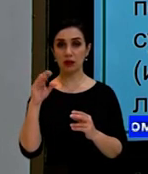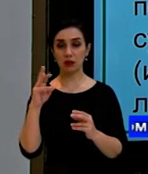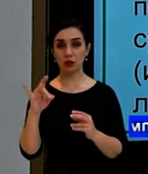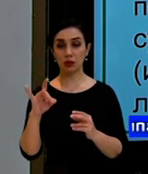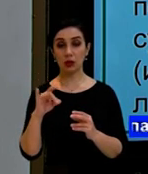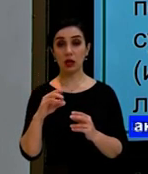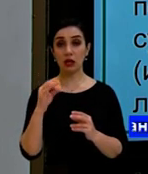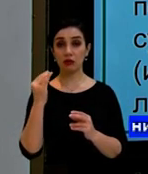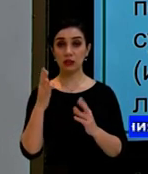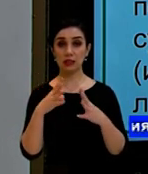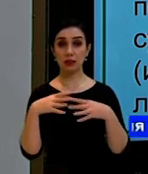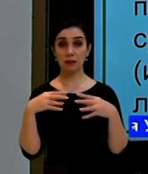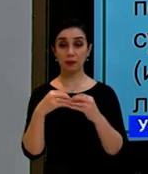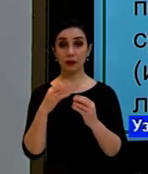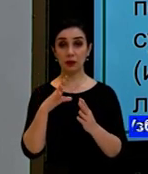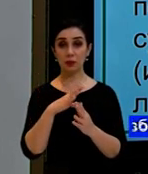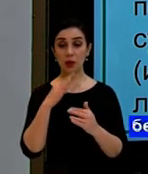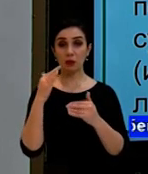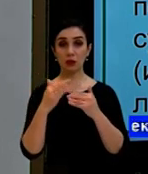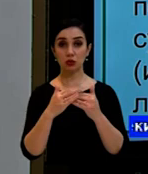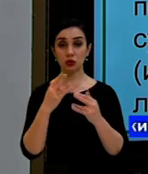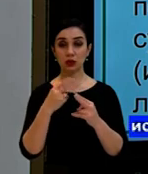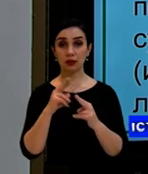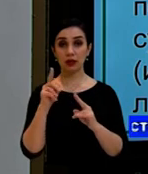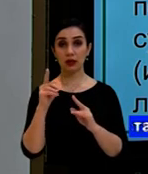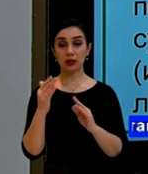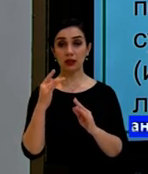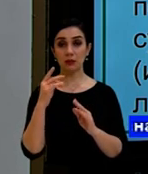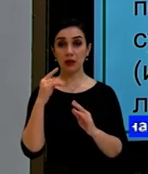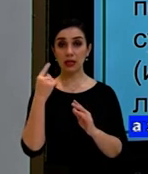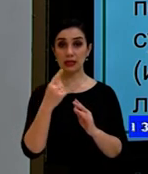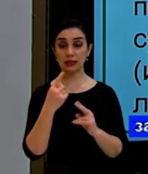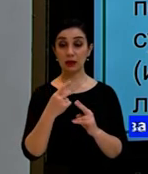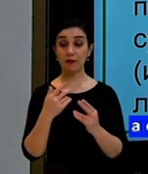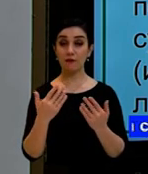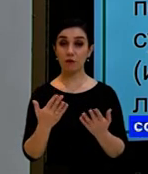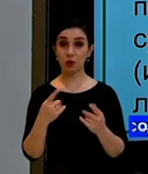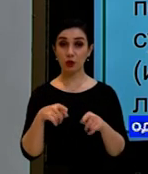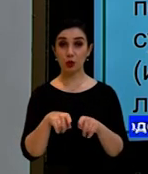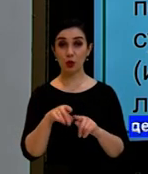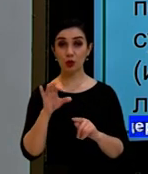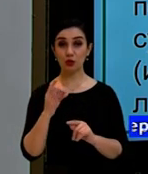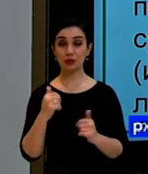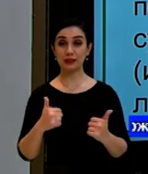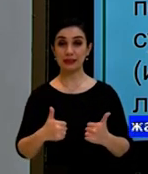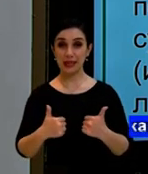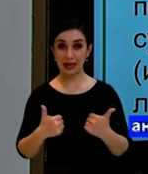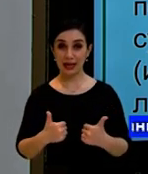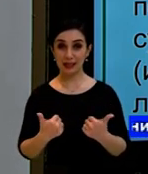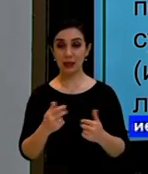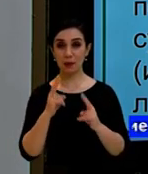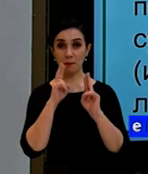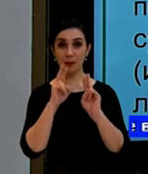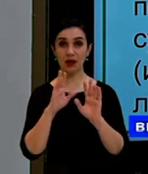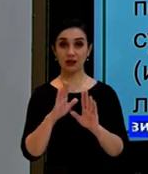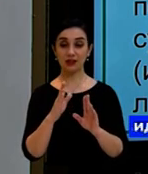скобочку до его семья и приближенных к ним лиц а вот он почему старался по